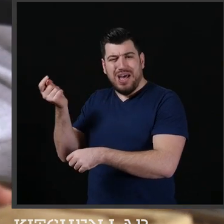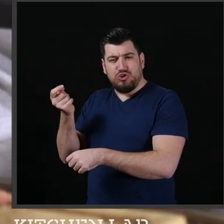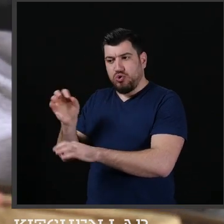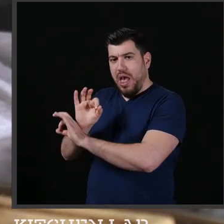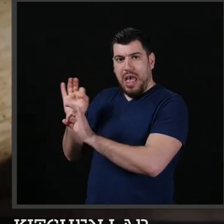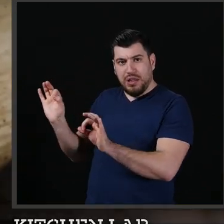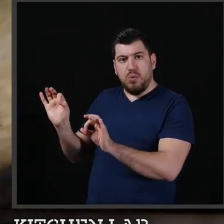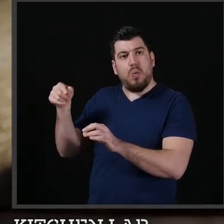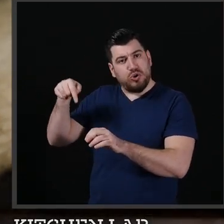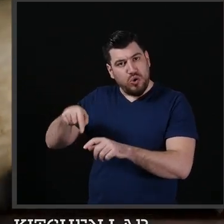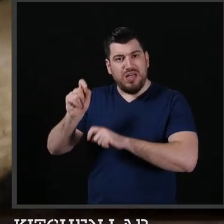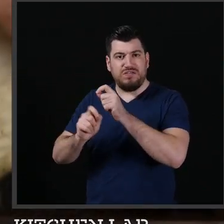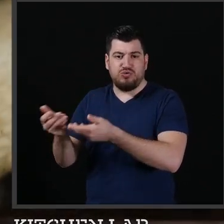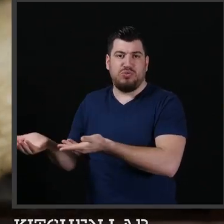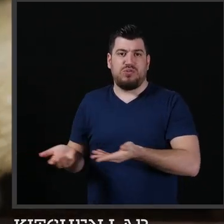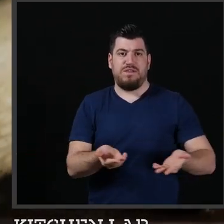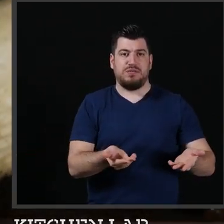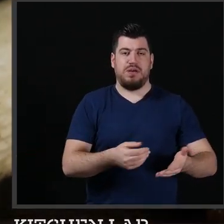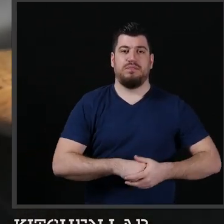σερβίρουμε. Κοιτάξτε εδώ.